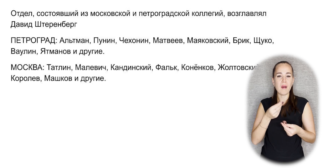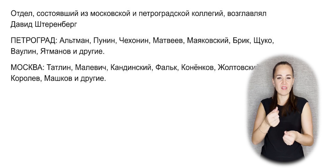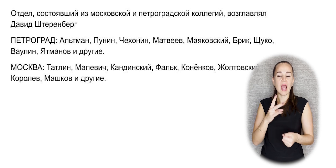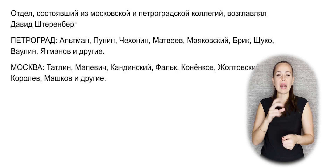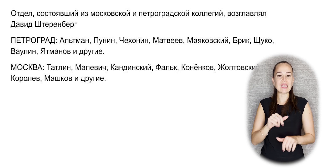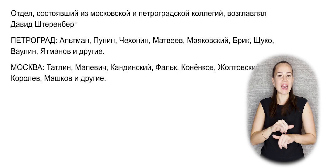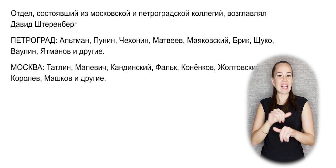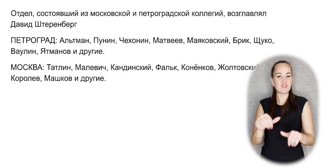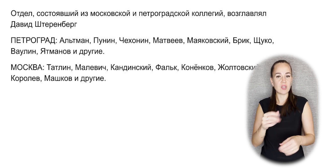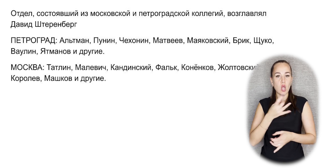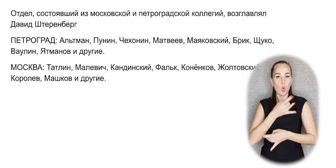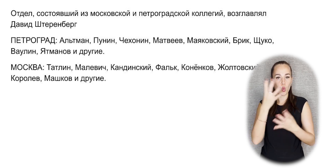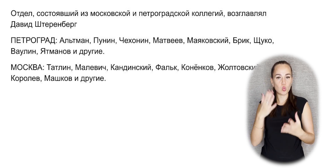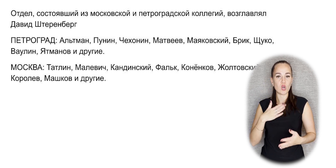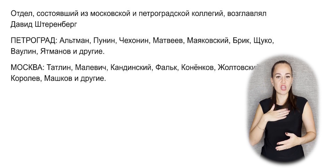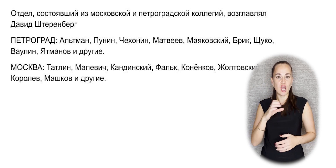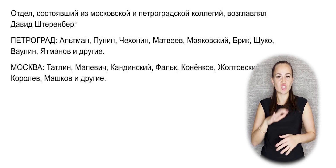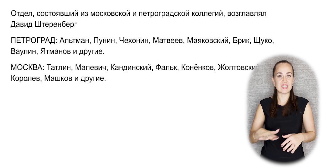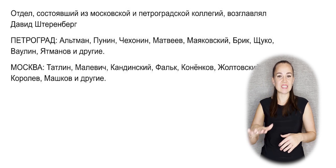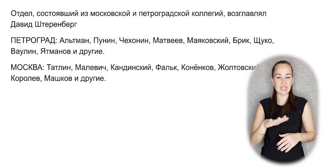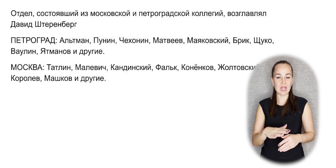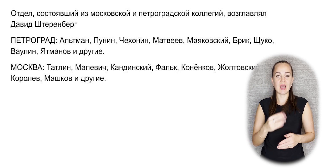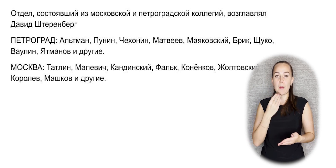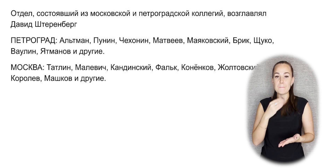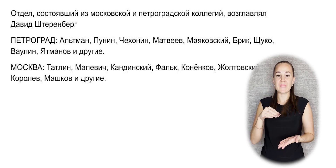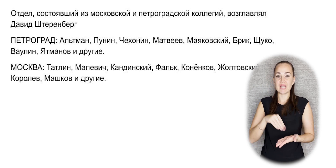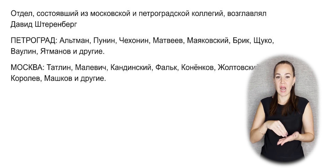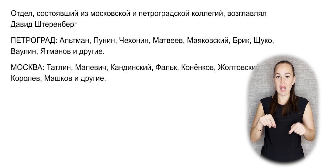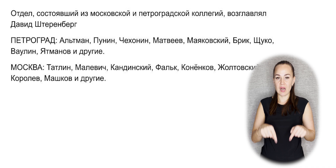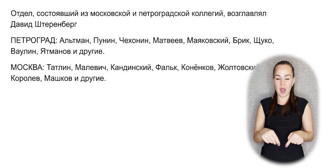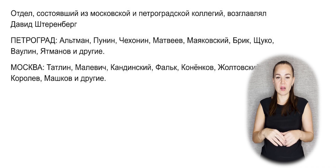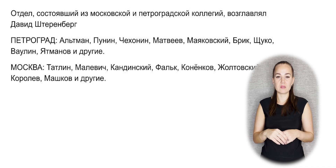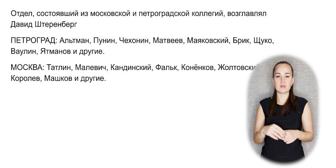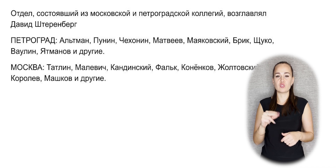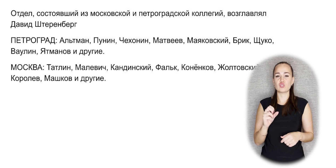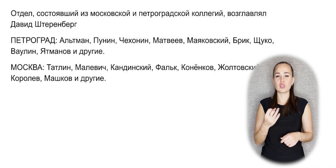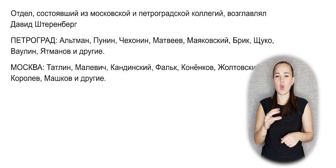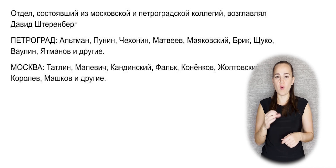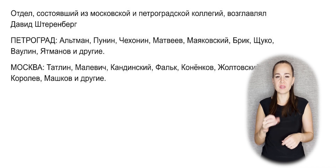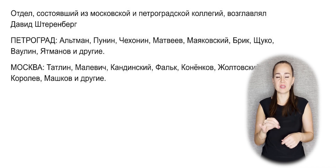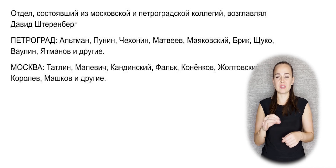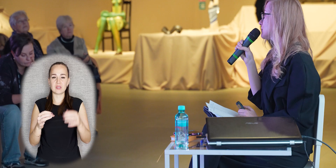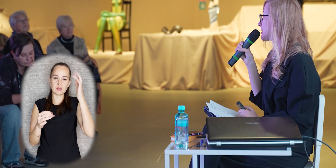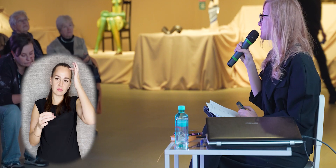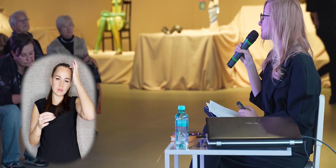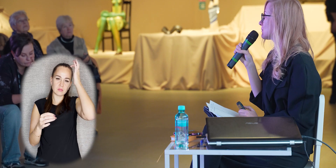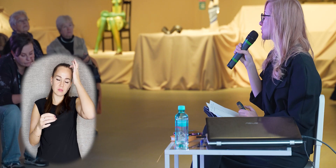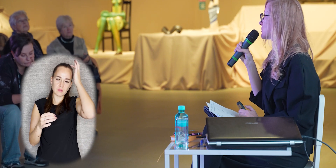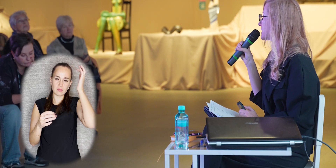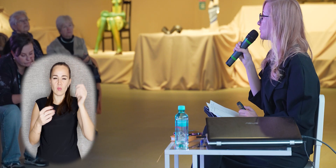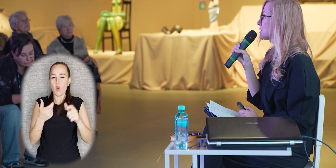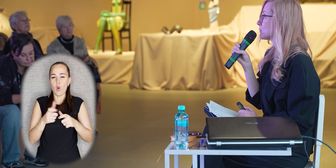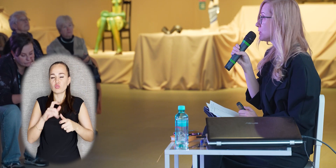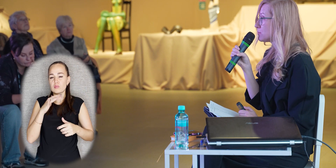страны. В Петрограде это были Айтман, Пунин, Чихонин, Матвеев, Маяковский, Брик, Щуко, Ваулин. Наверное, только имя Ятманова